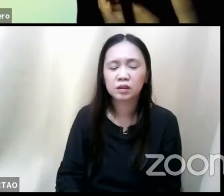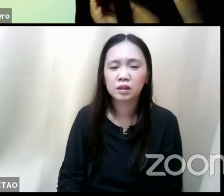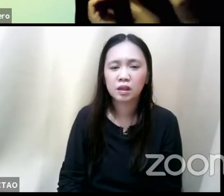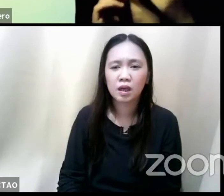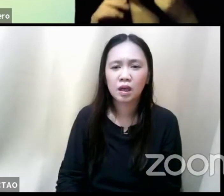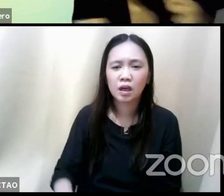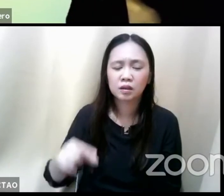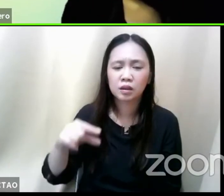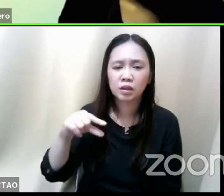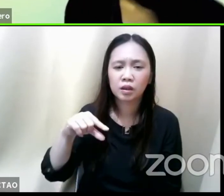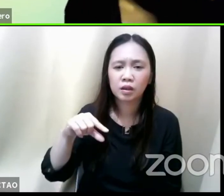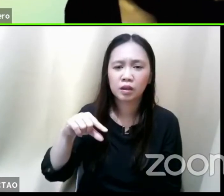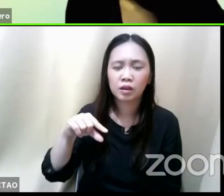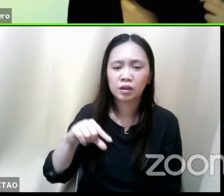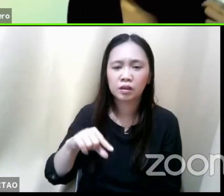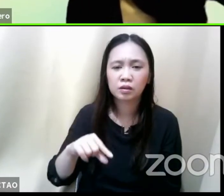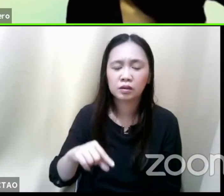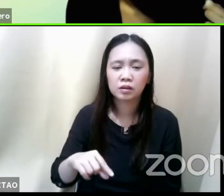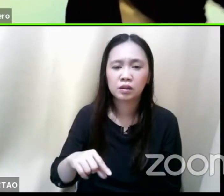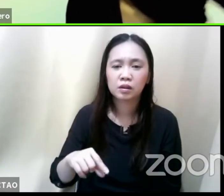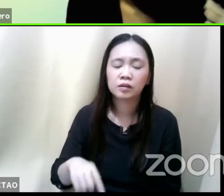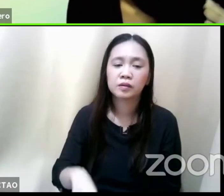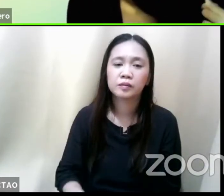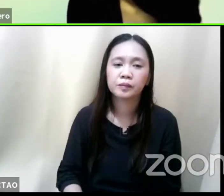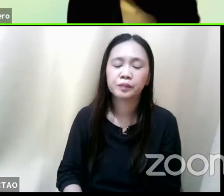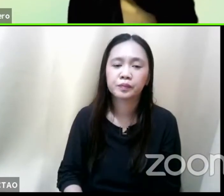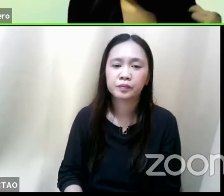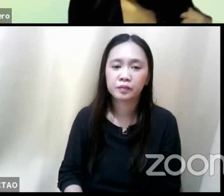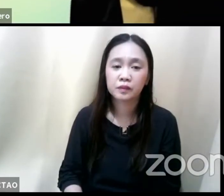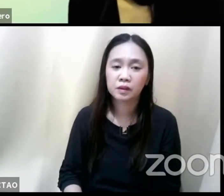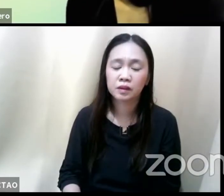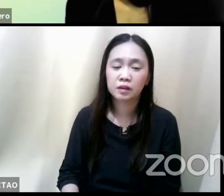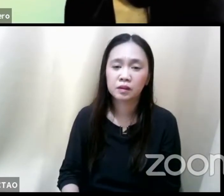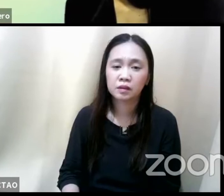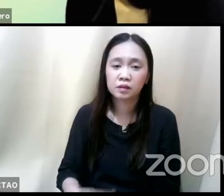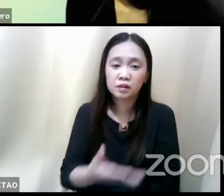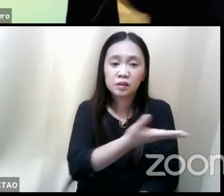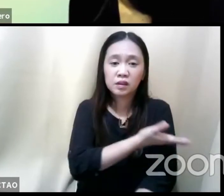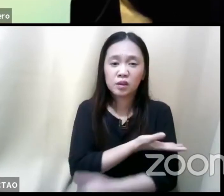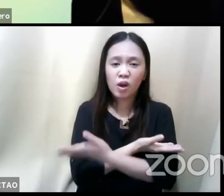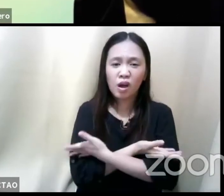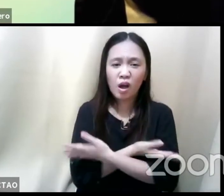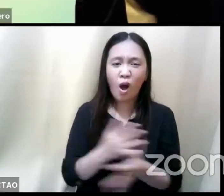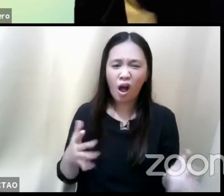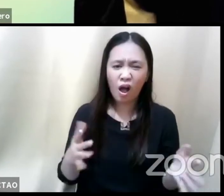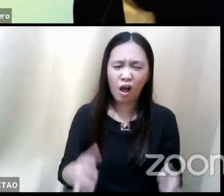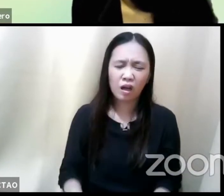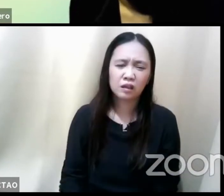Quadriplegic. Double amputee po. Basta Teacher Mark meron yun. yan. So, yun. Basta yun. So sabi